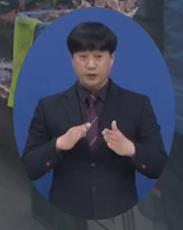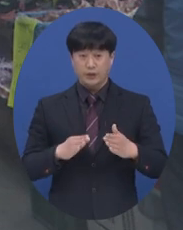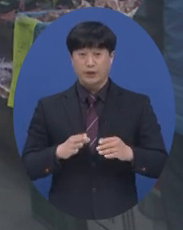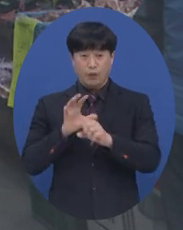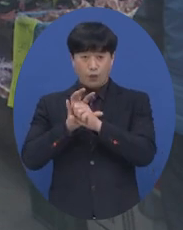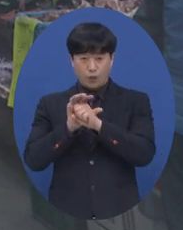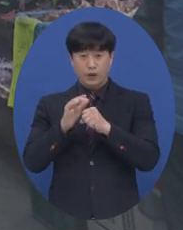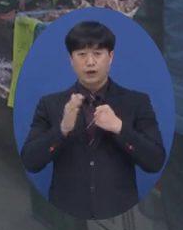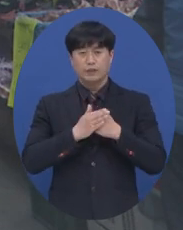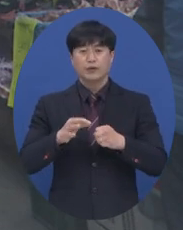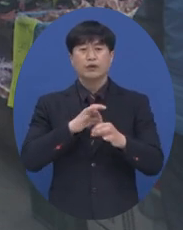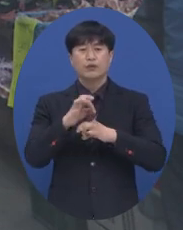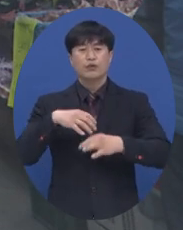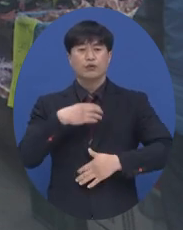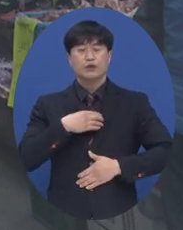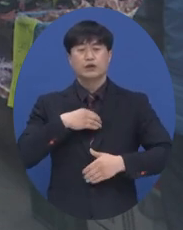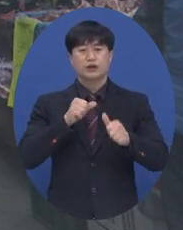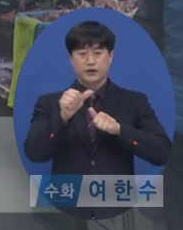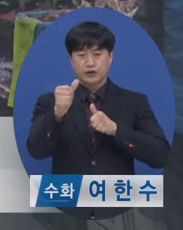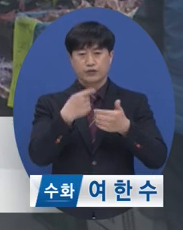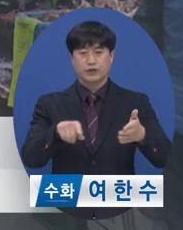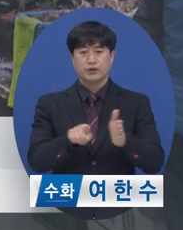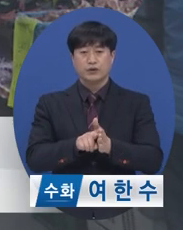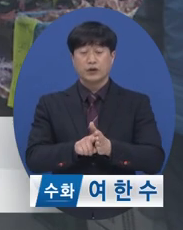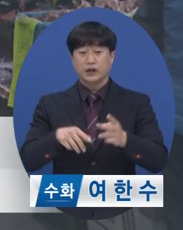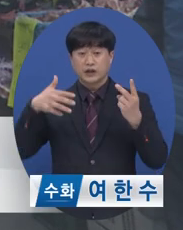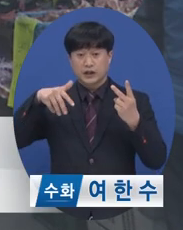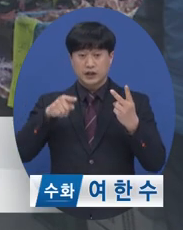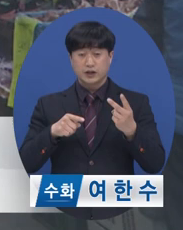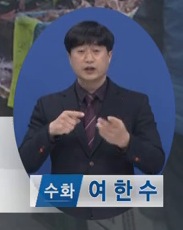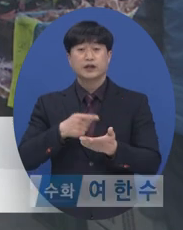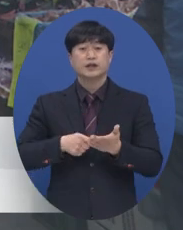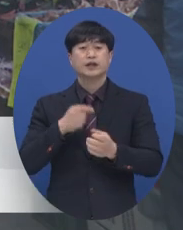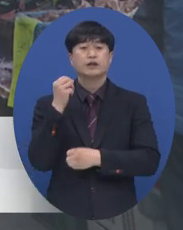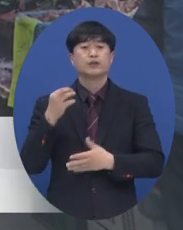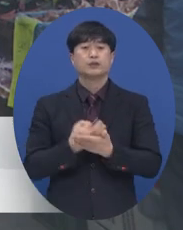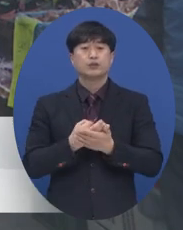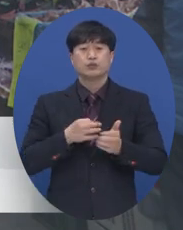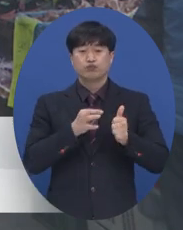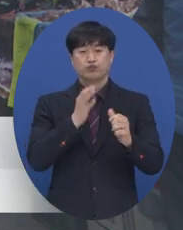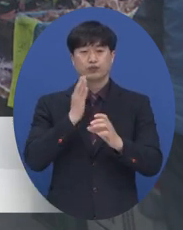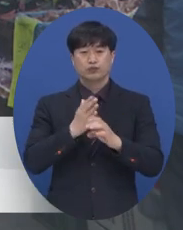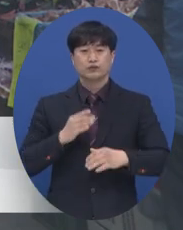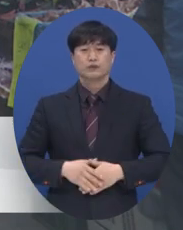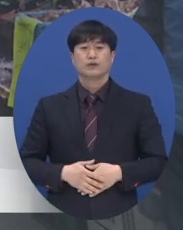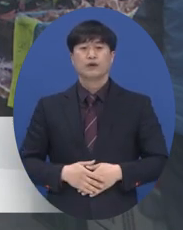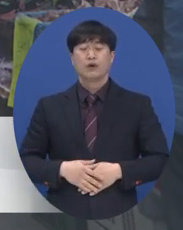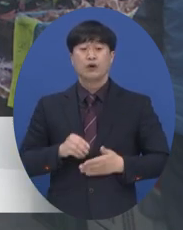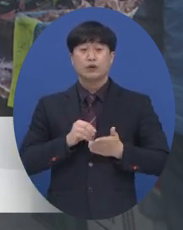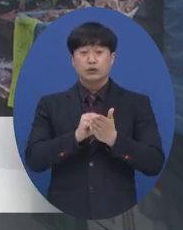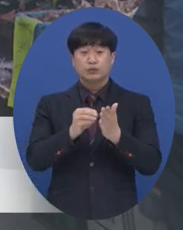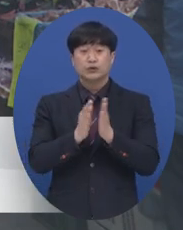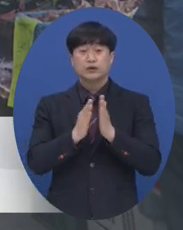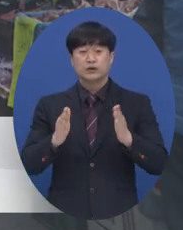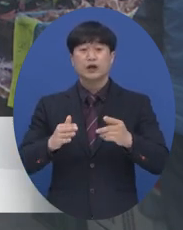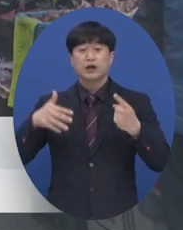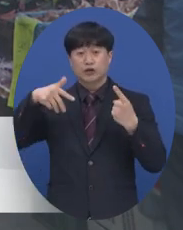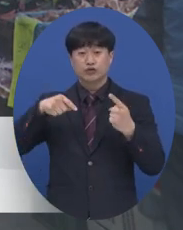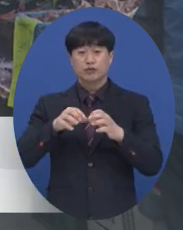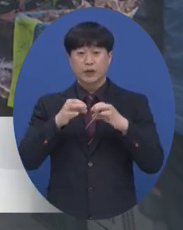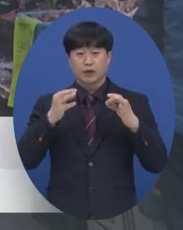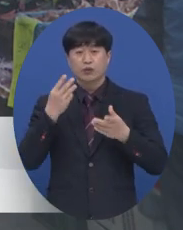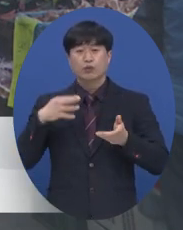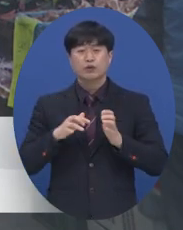경기도가 코로 날 그로 인한 경제 위기를 이겨내기 위해 2차 재난 기분 소득을 지급하고 있는데요 접수시작 1주만에